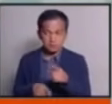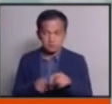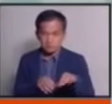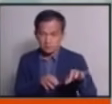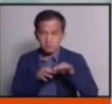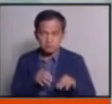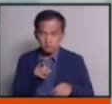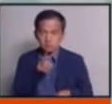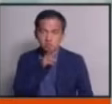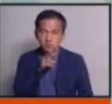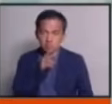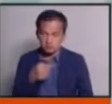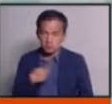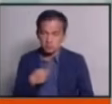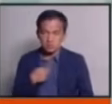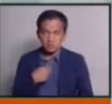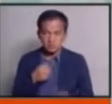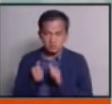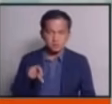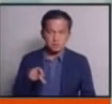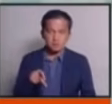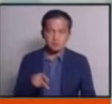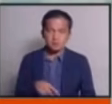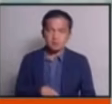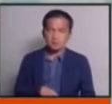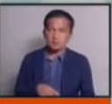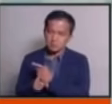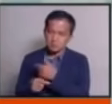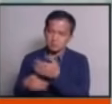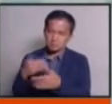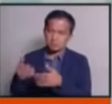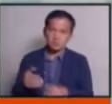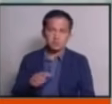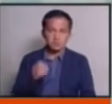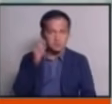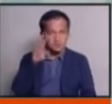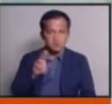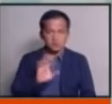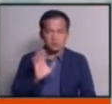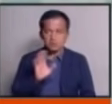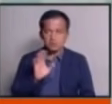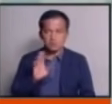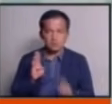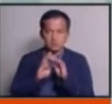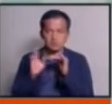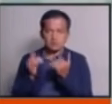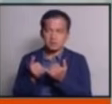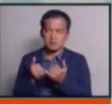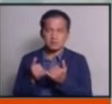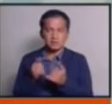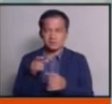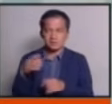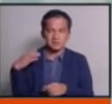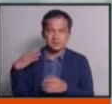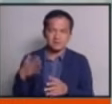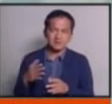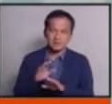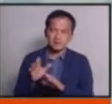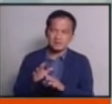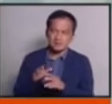kayo, naduduwag kayo, then ako na lang po kasama ang PNP. Okay, mahala po kayo, sir. Sir, wag na ko kayo maging barangay chairman kaya. Mawalang galang na po sa inyo,